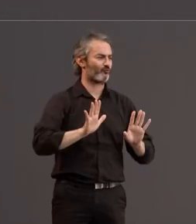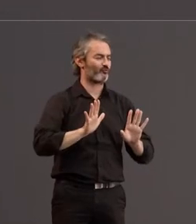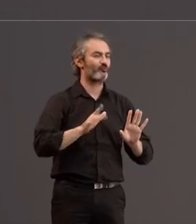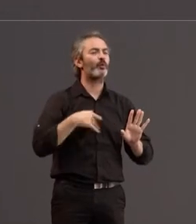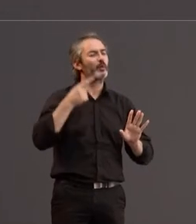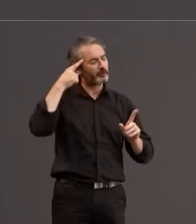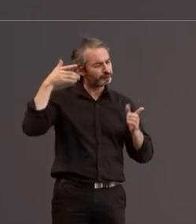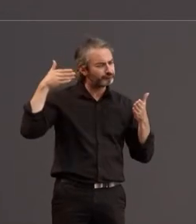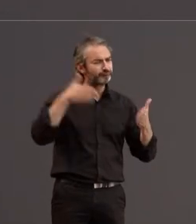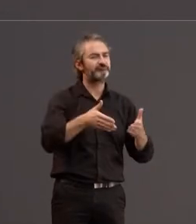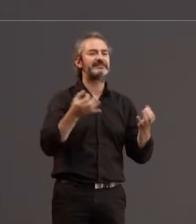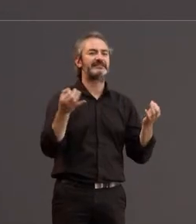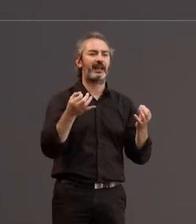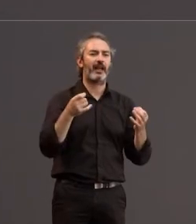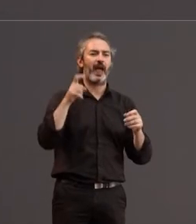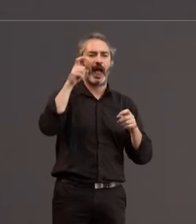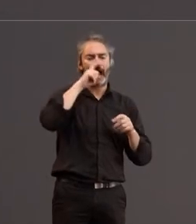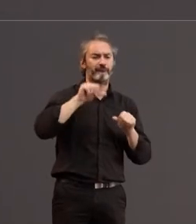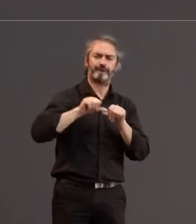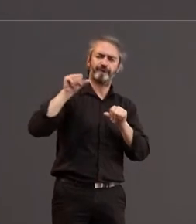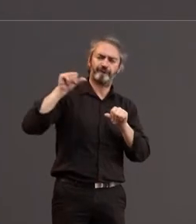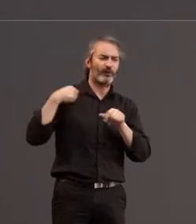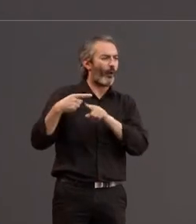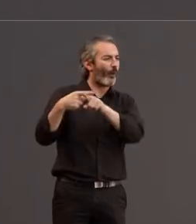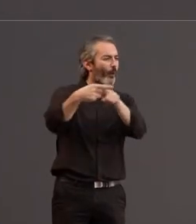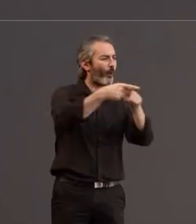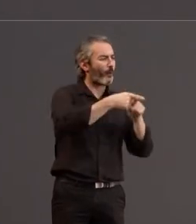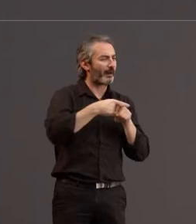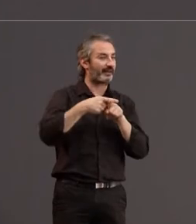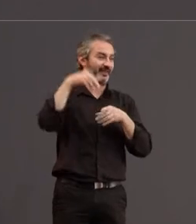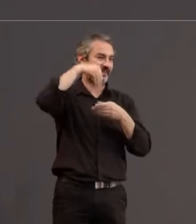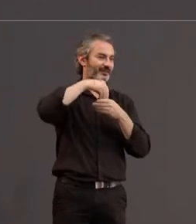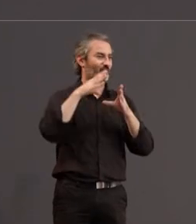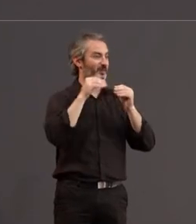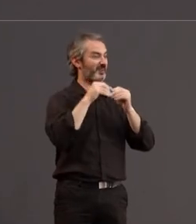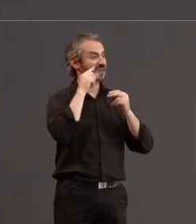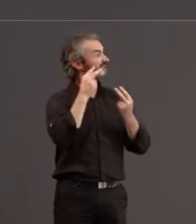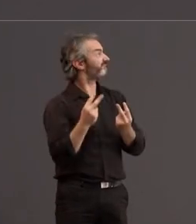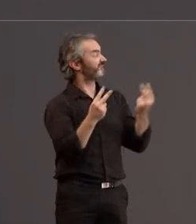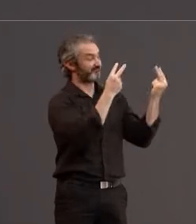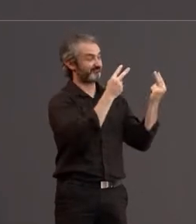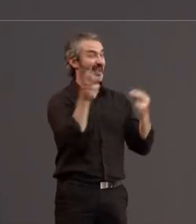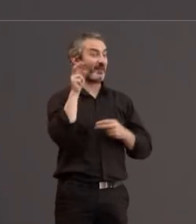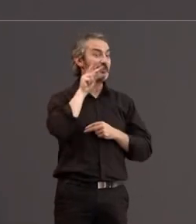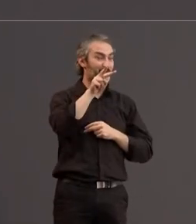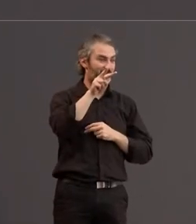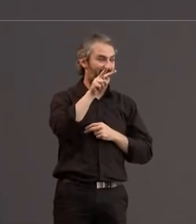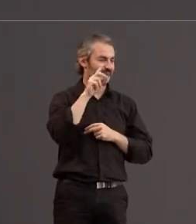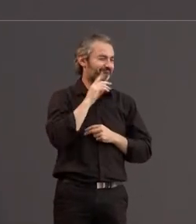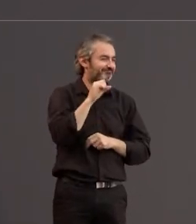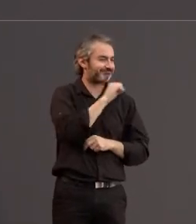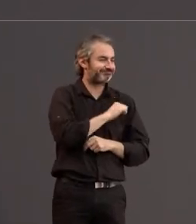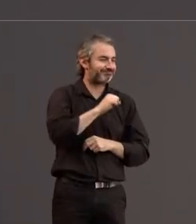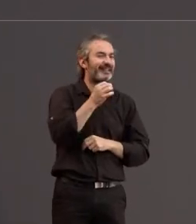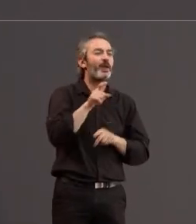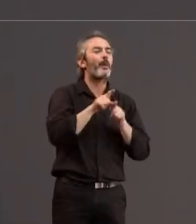us centreu en tots els anys que heu compartit a la universitat. Aquest audiovisual magnífic que acabem de veure és